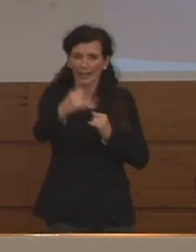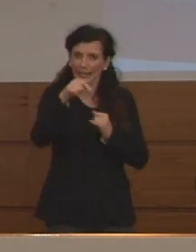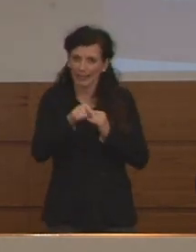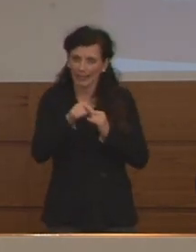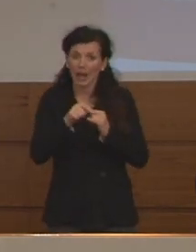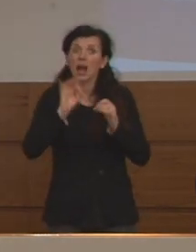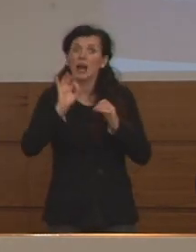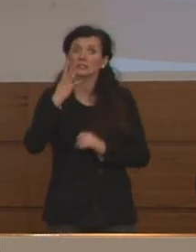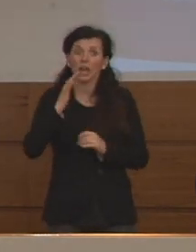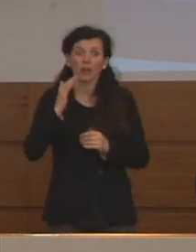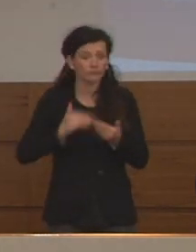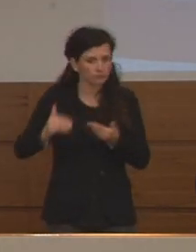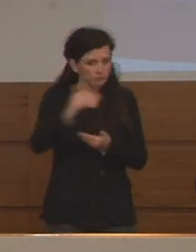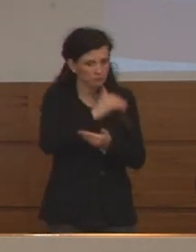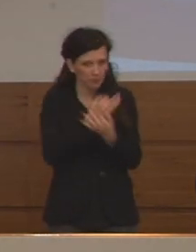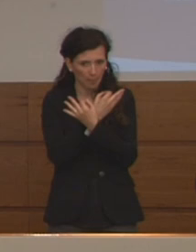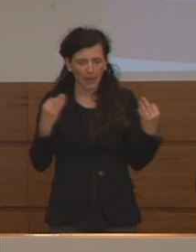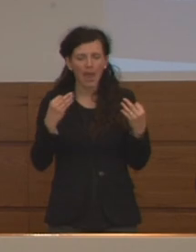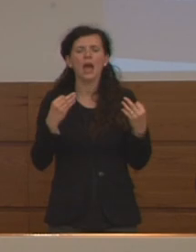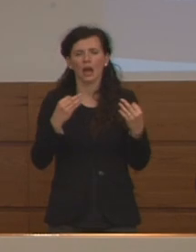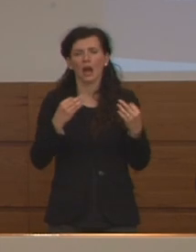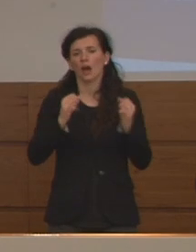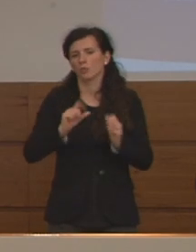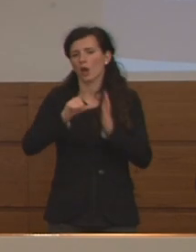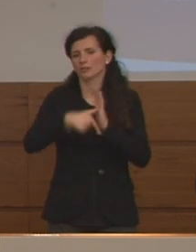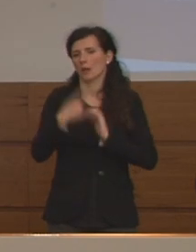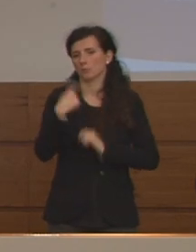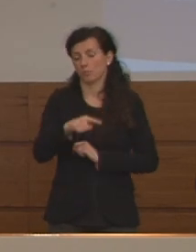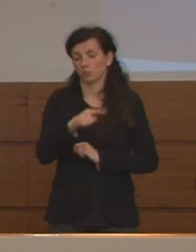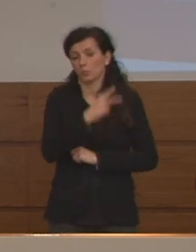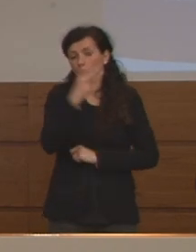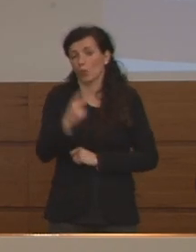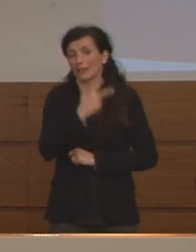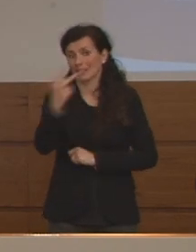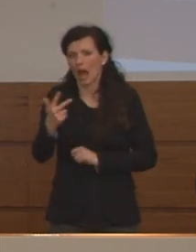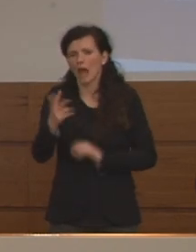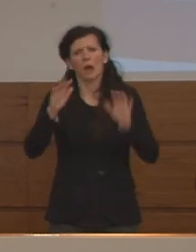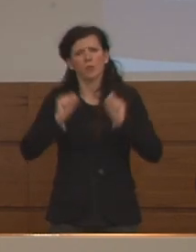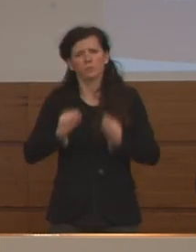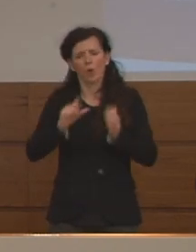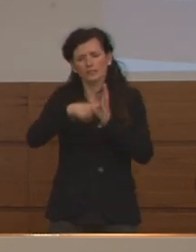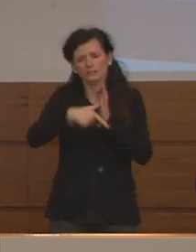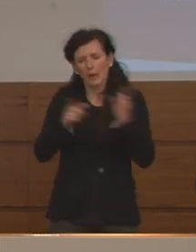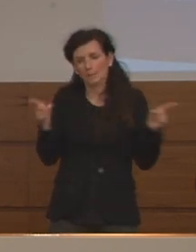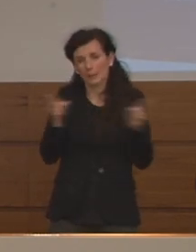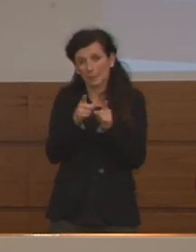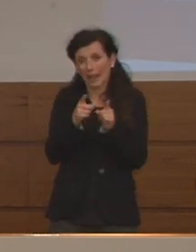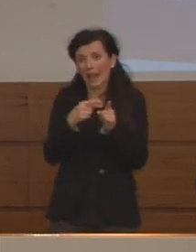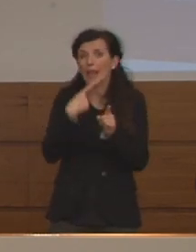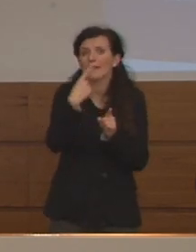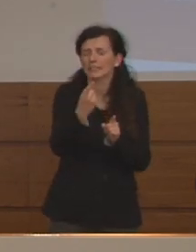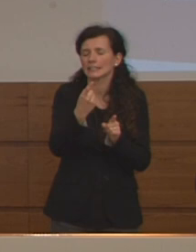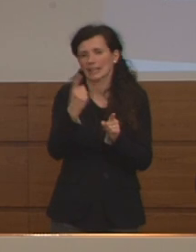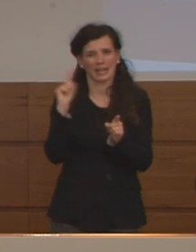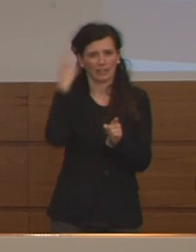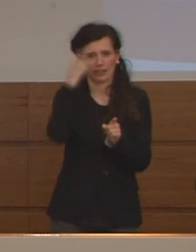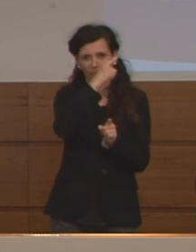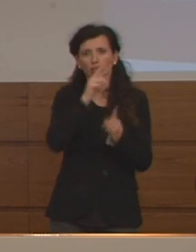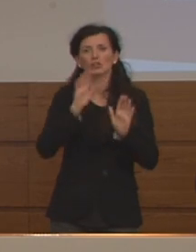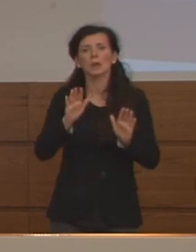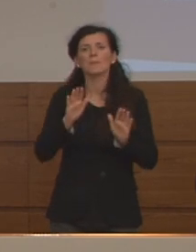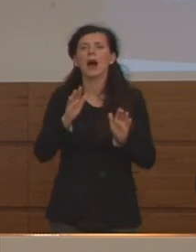in questa occasione penso che i tempi saranno molto molto più brevi dare dei tempi precisi e molto difficile però sicuramente non saranno